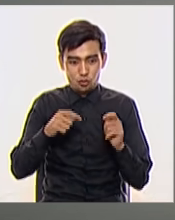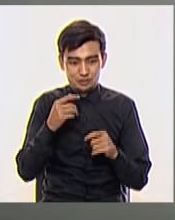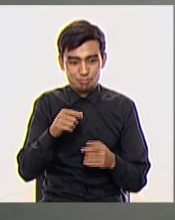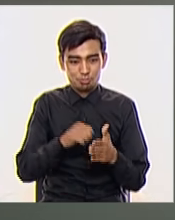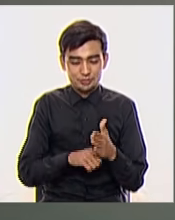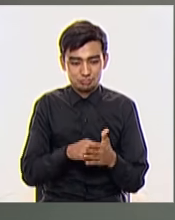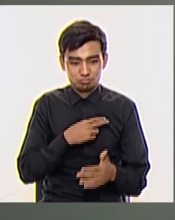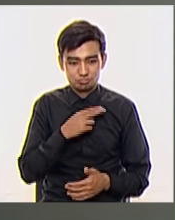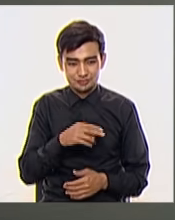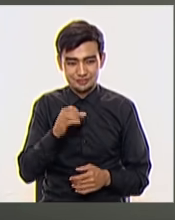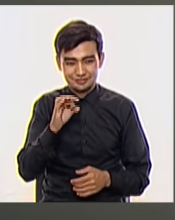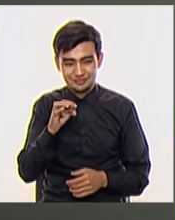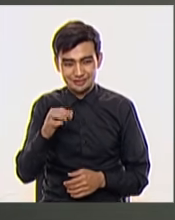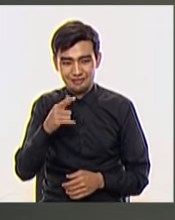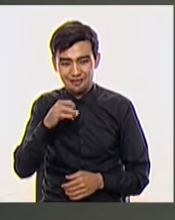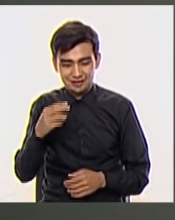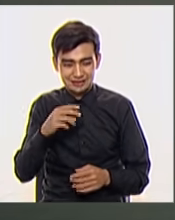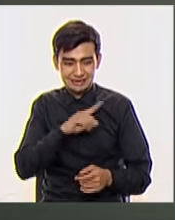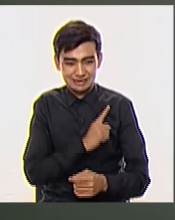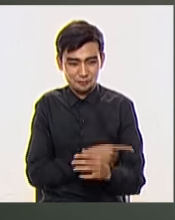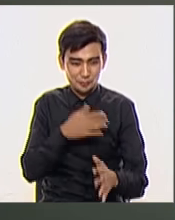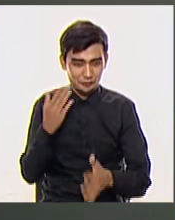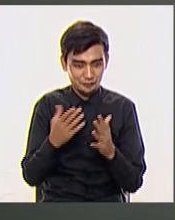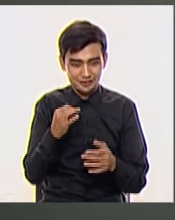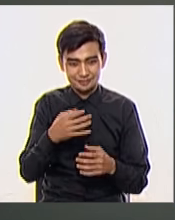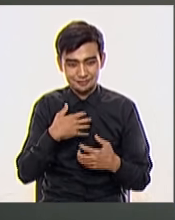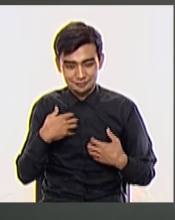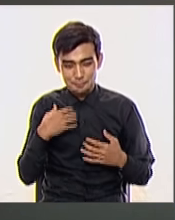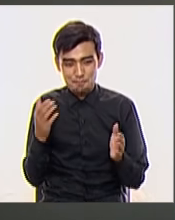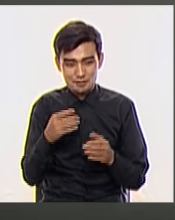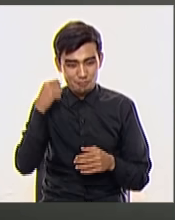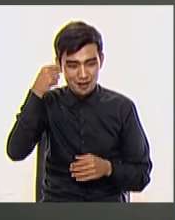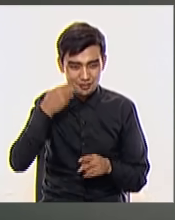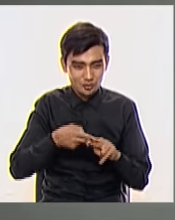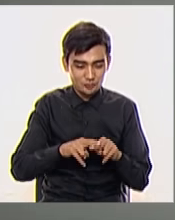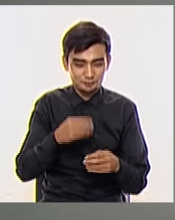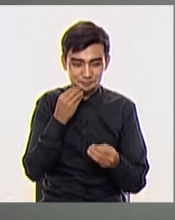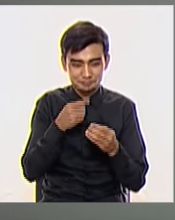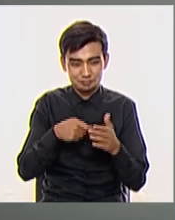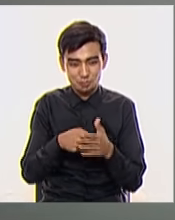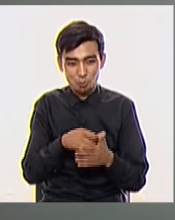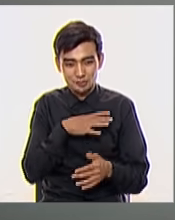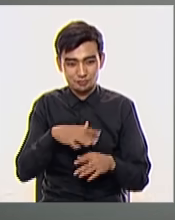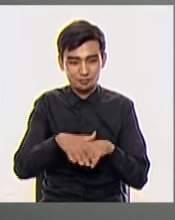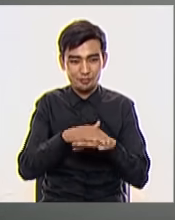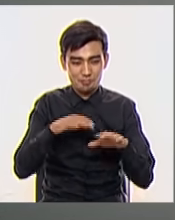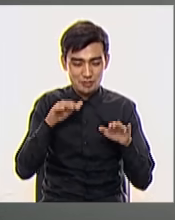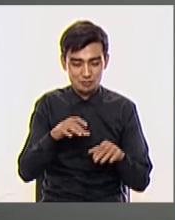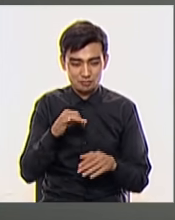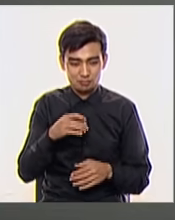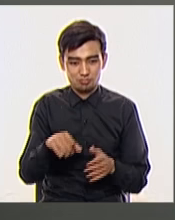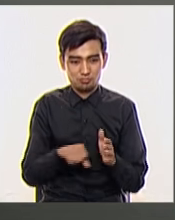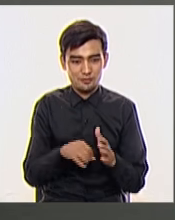Ақтөбе облысында бұршақ аралас жауған қатты нөсер мен желден кейін жайылымда жүрген ұсақ малдар қырылып қалды. Мамандар Шалқар ауданына қарасты екі елді